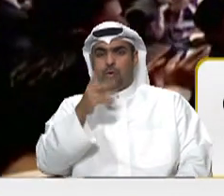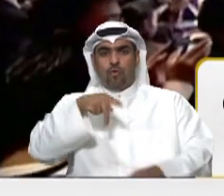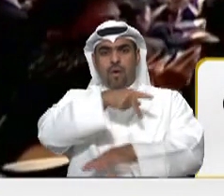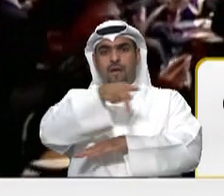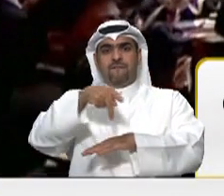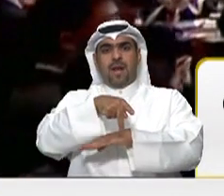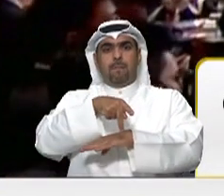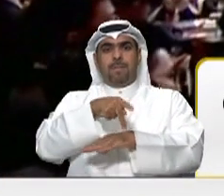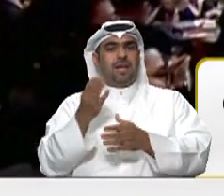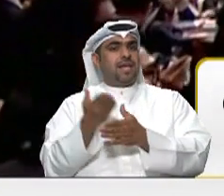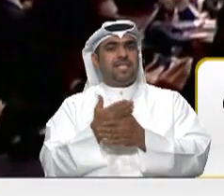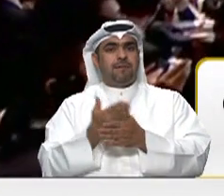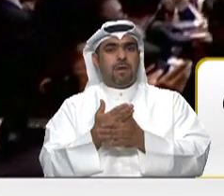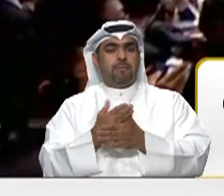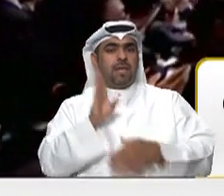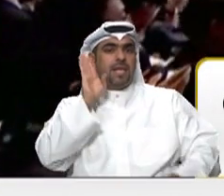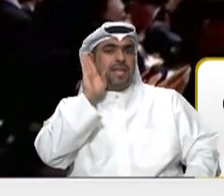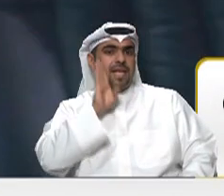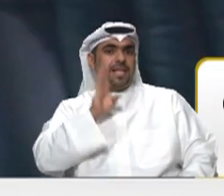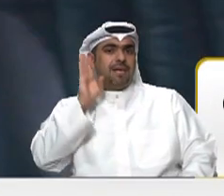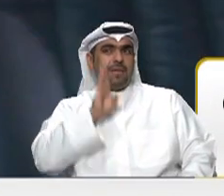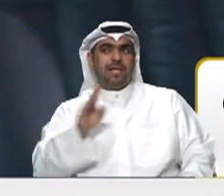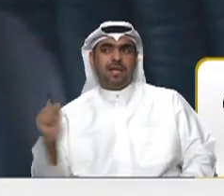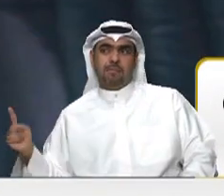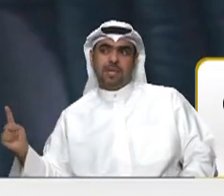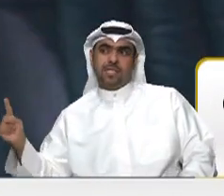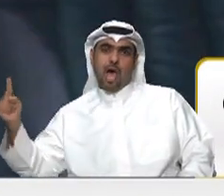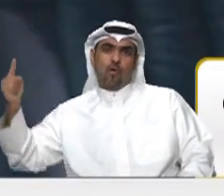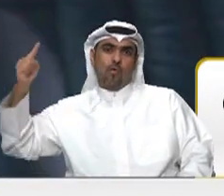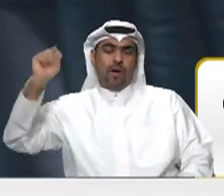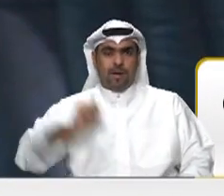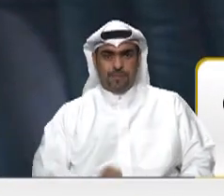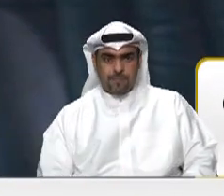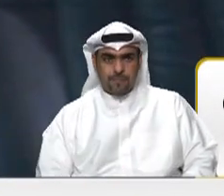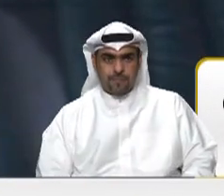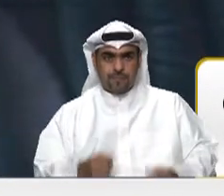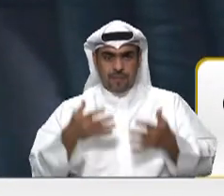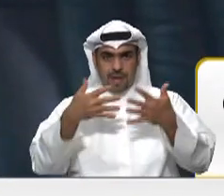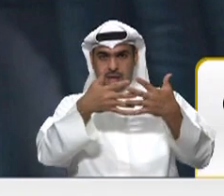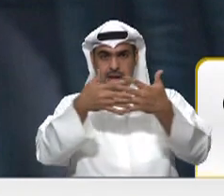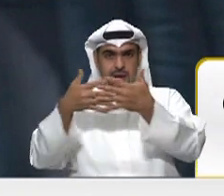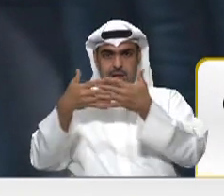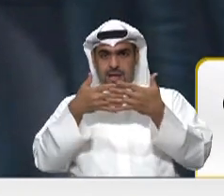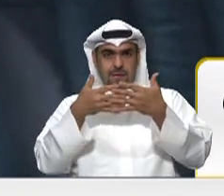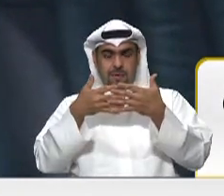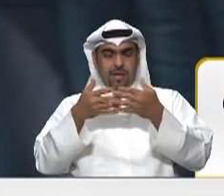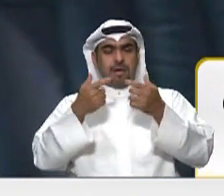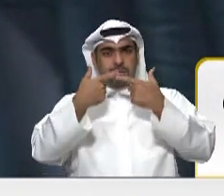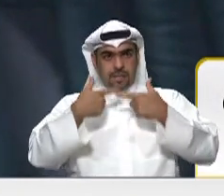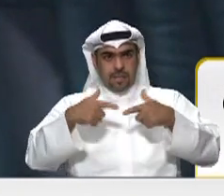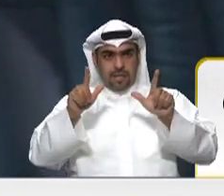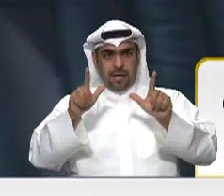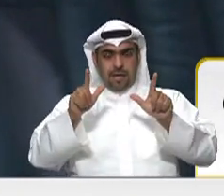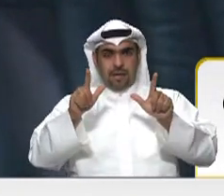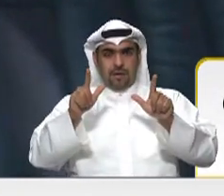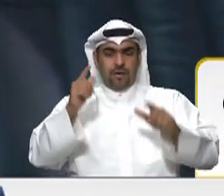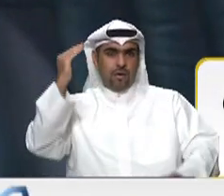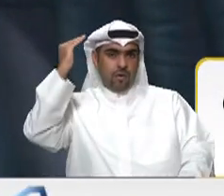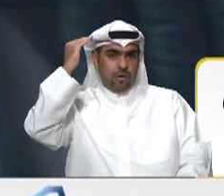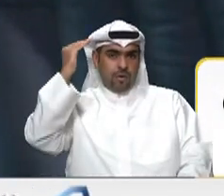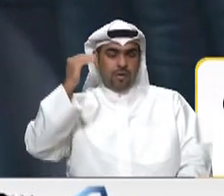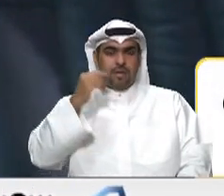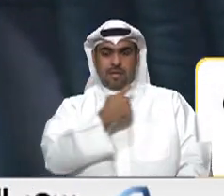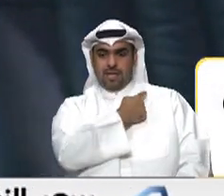بلينكن اختص الصين بالنقد بسبب تحركاتها في بحر الصين الجنوبي ضد الفلبين